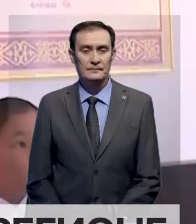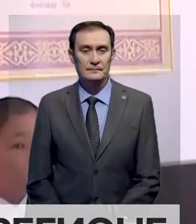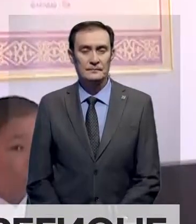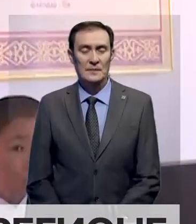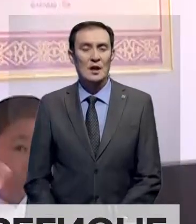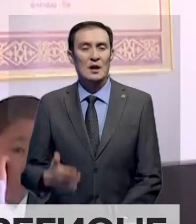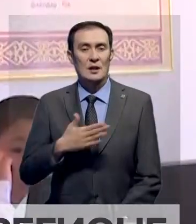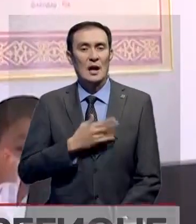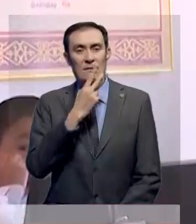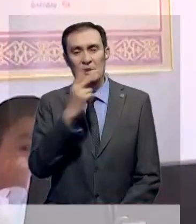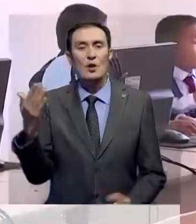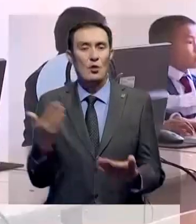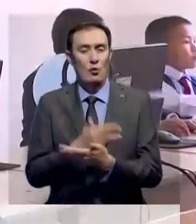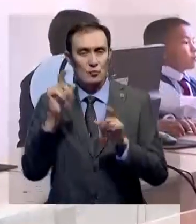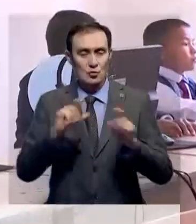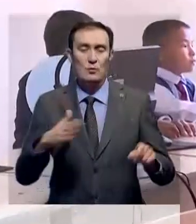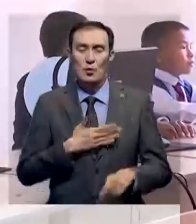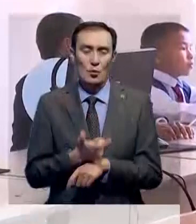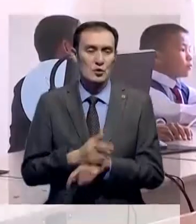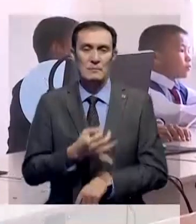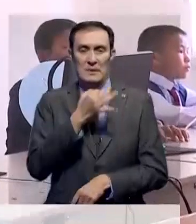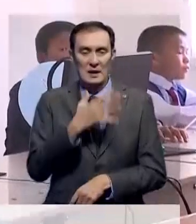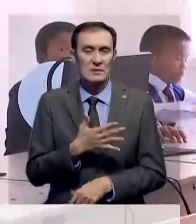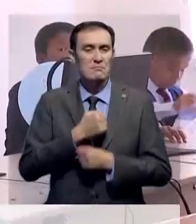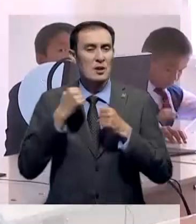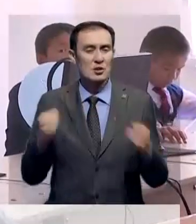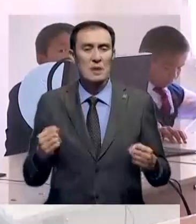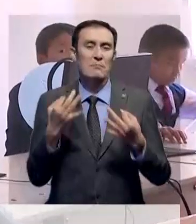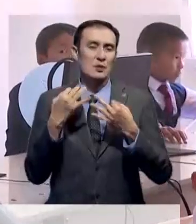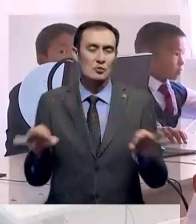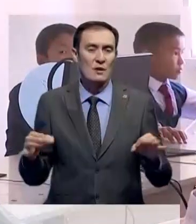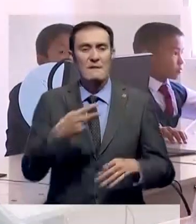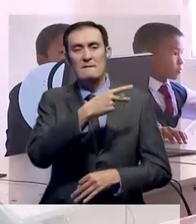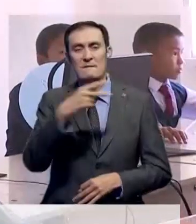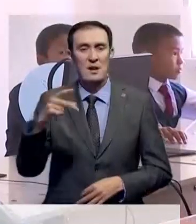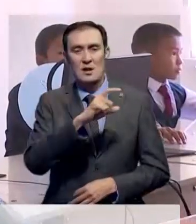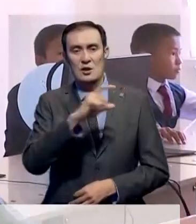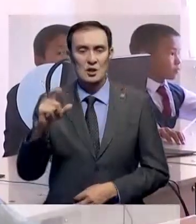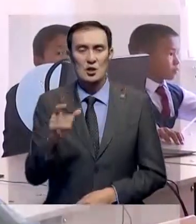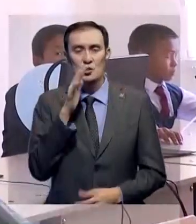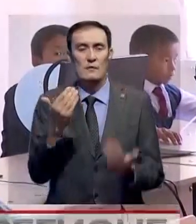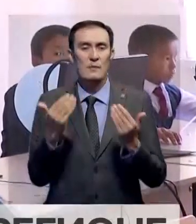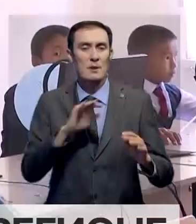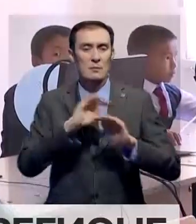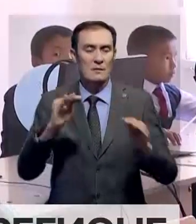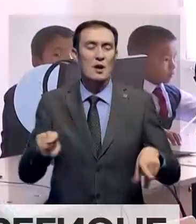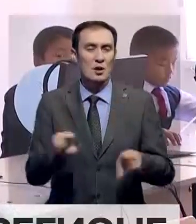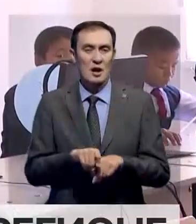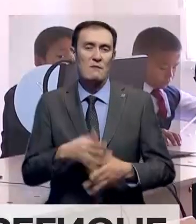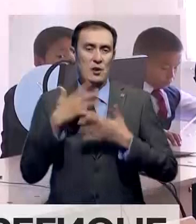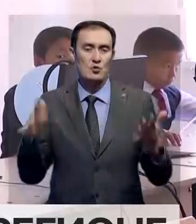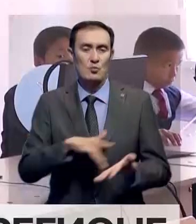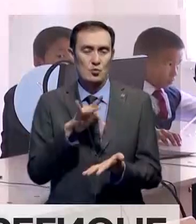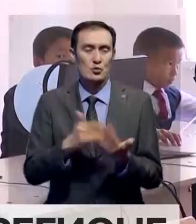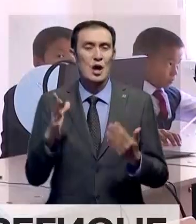я уже увидела новую школу мне все нравится она большая и Просторная в два этажа а еще современные Все как в большом городе